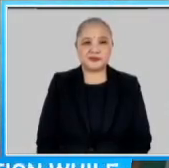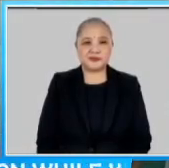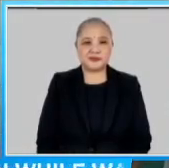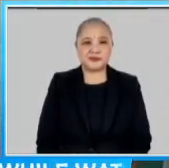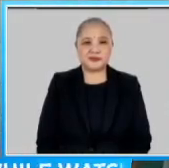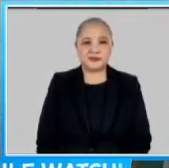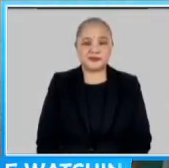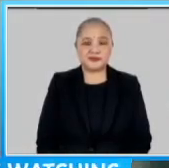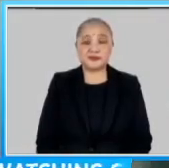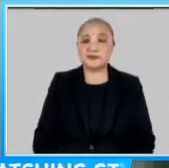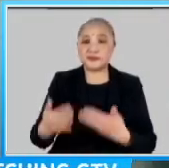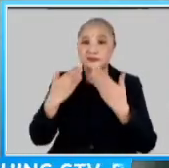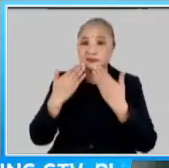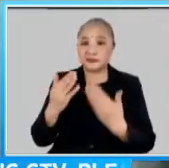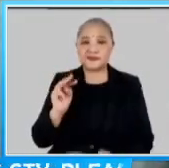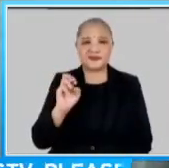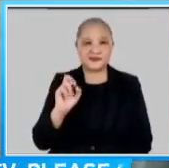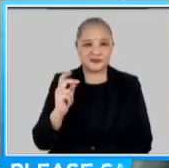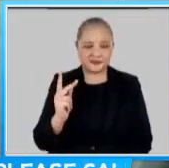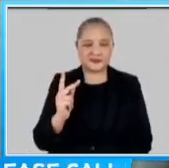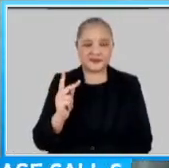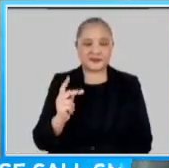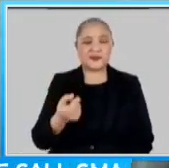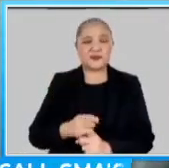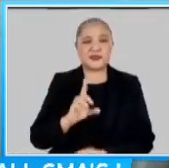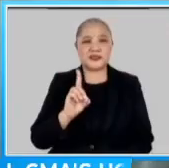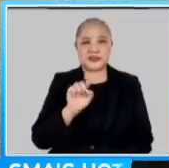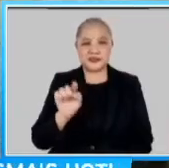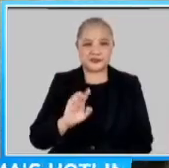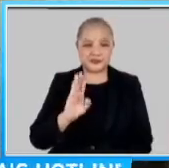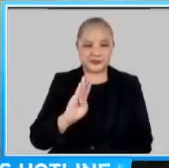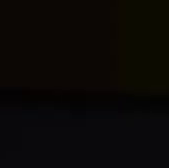Maraming salamat, Mark Makalalad ng Super Radio DZBB.